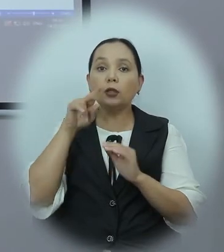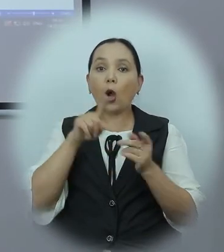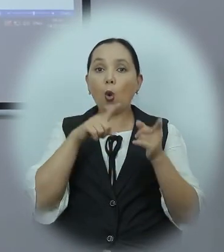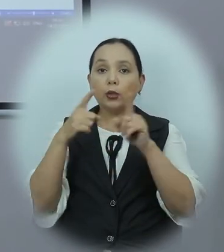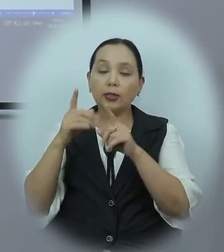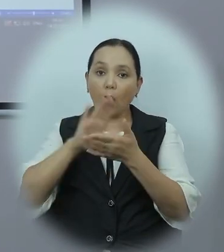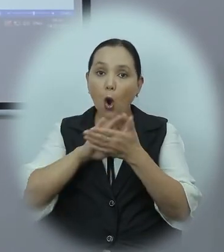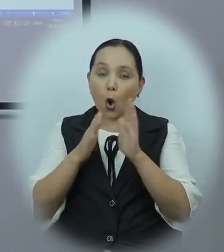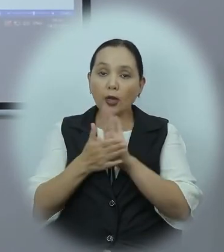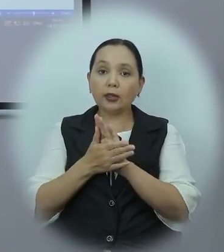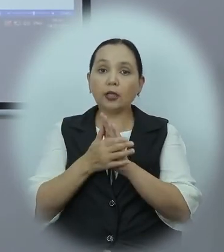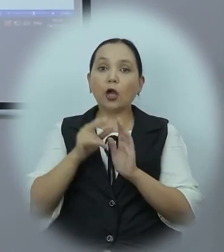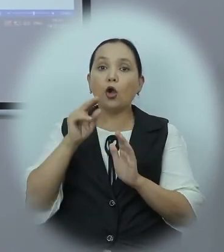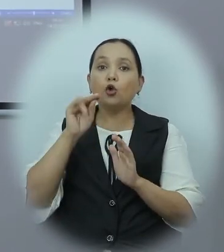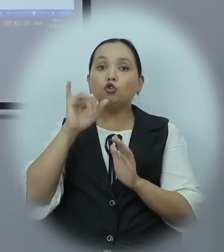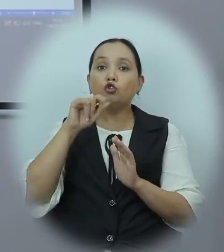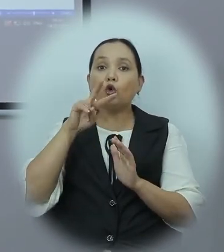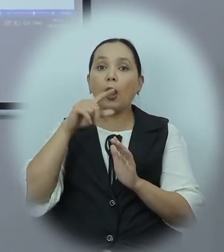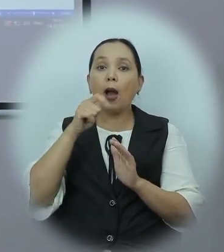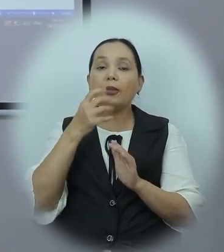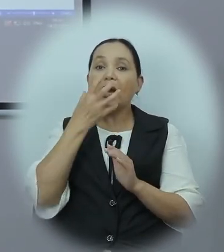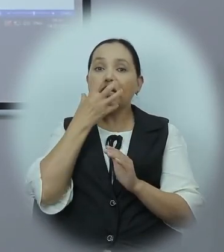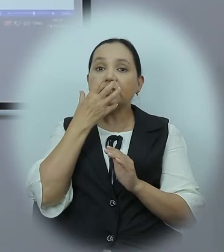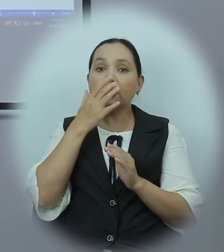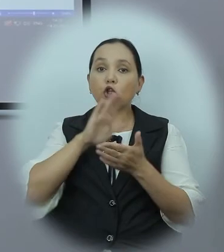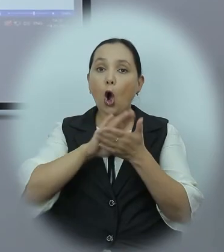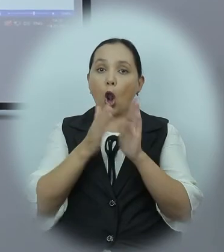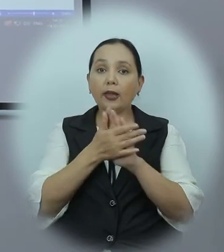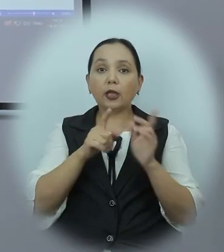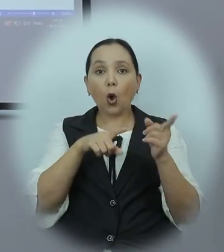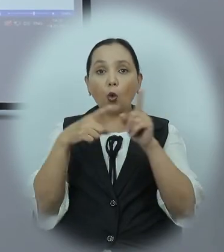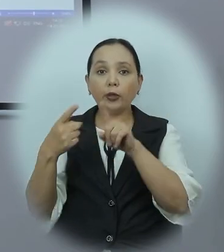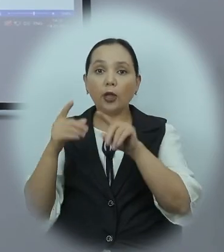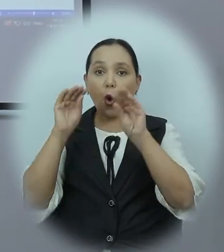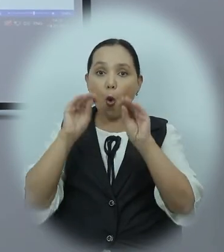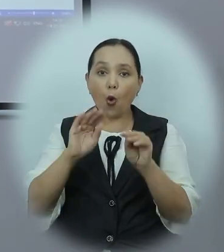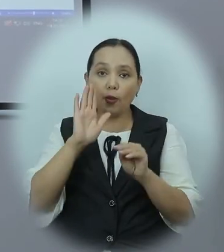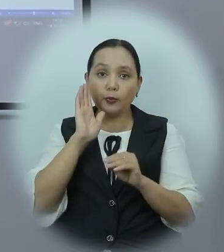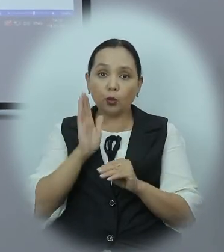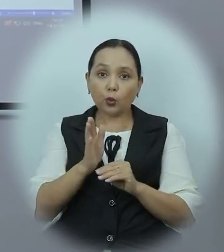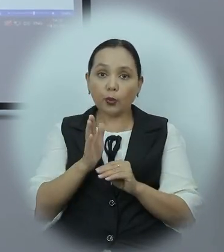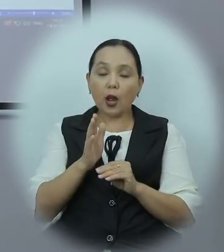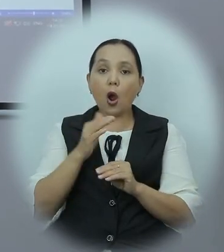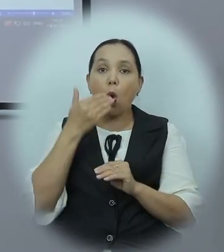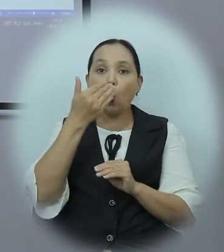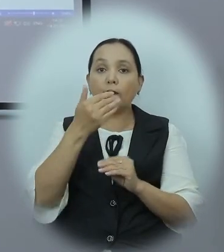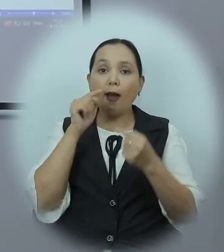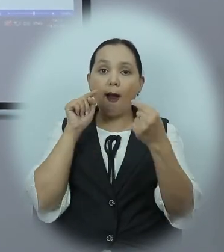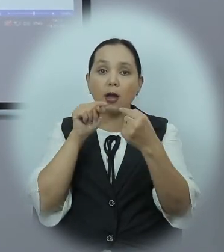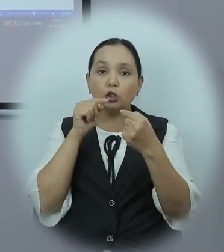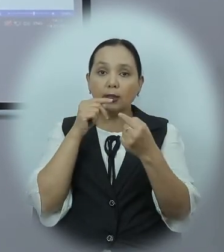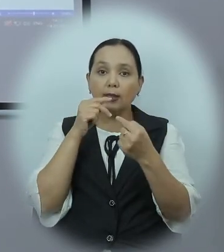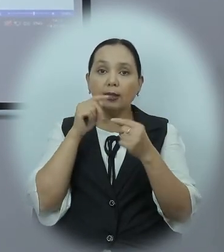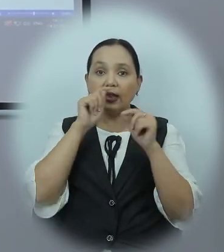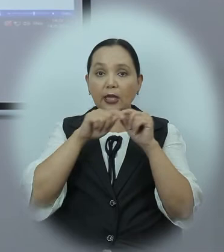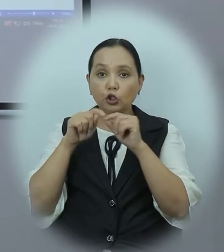holatiga, cho'lg'amdan qizdirish elementidan o'tgan holatga qo'yib turib, buning qarshiligi